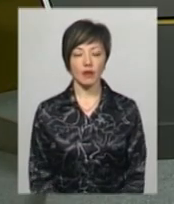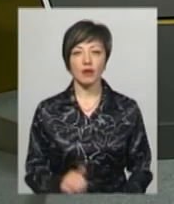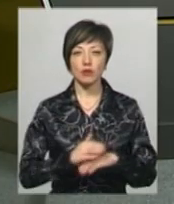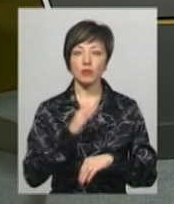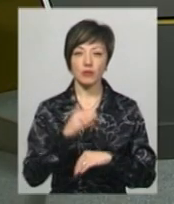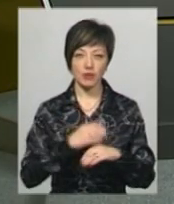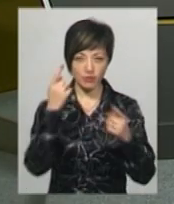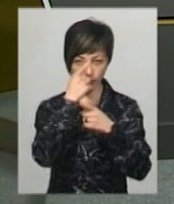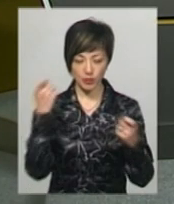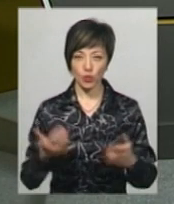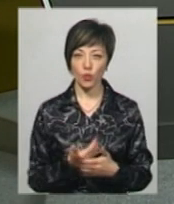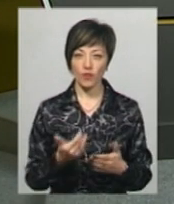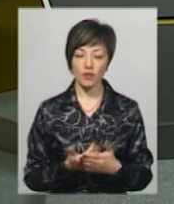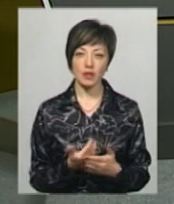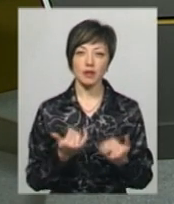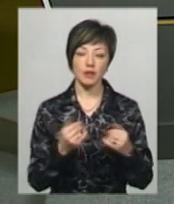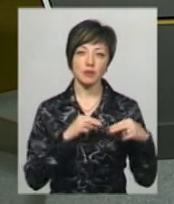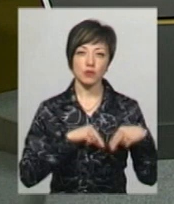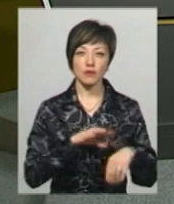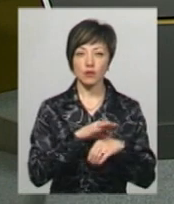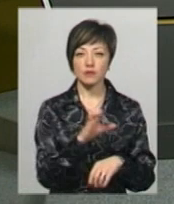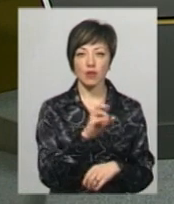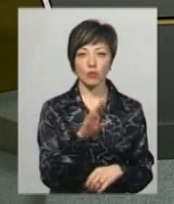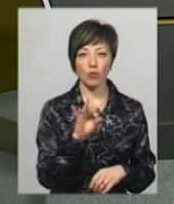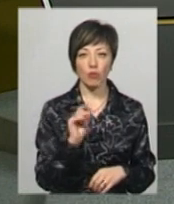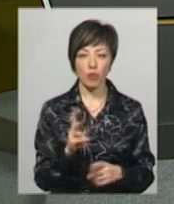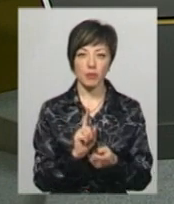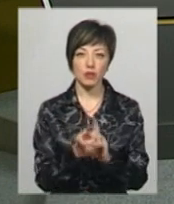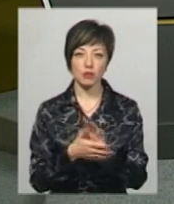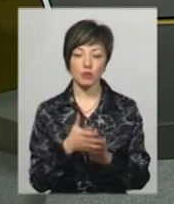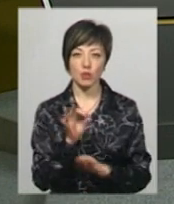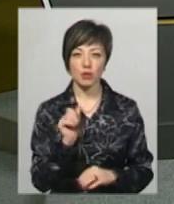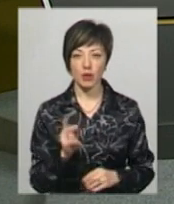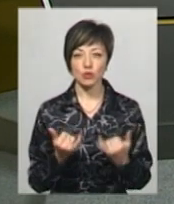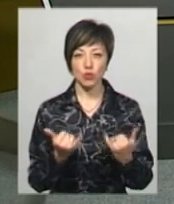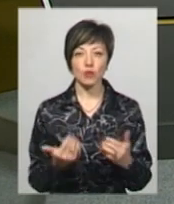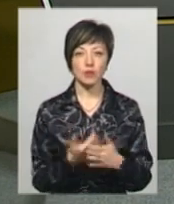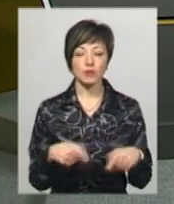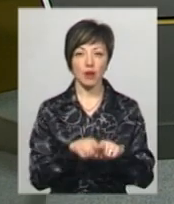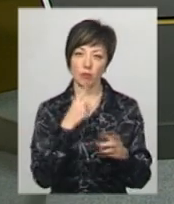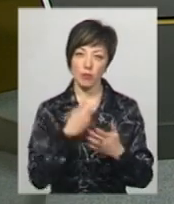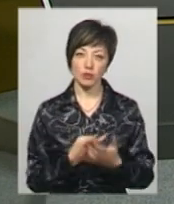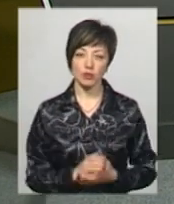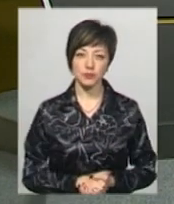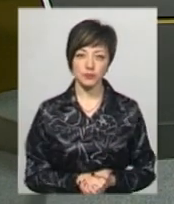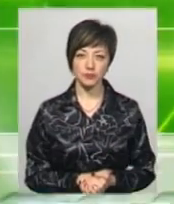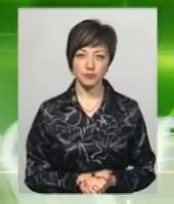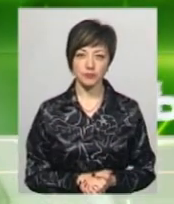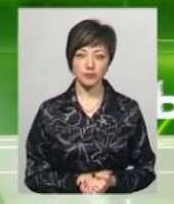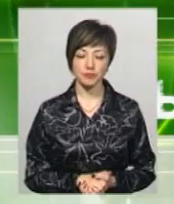Доброго вечора. В ефірі інформаційний випуск. В студії ведуча Світлана Поробок, диктор жестової мови Ольга Рибак. Сьогодні в випуску ви побачите.